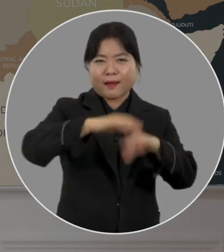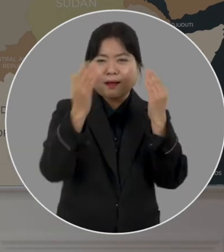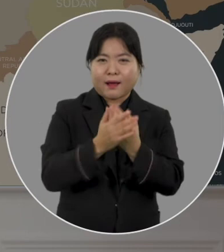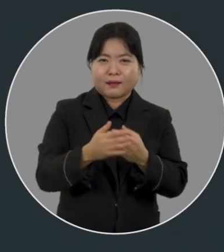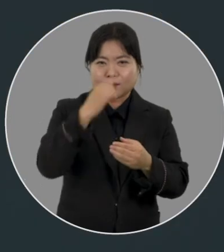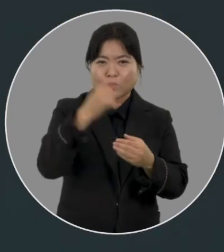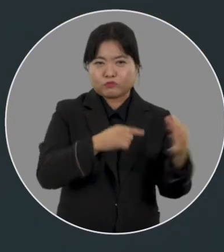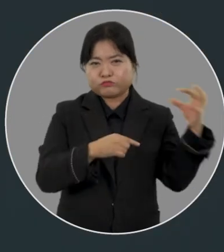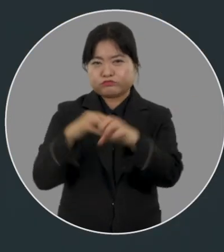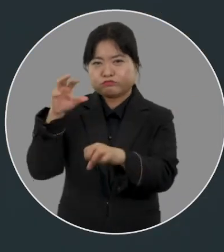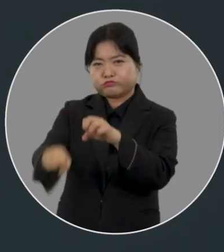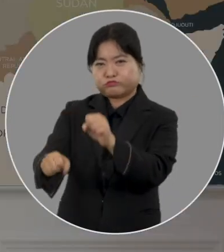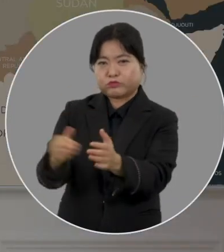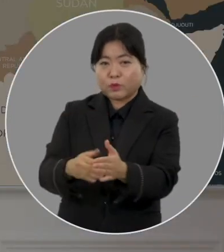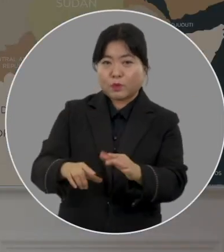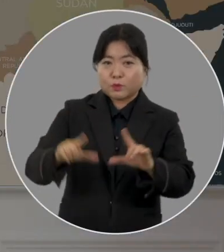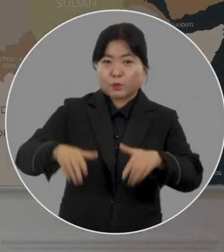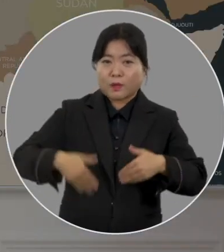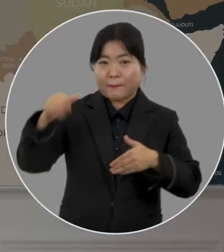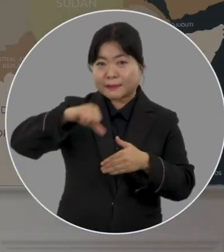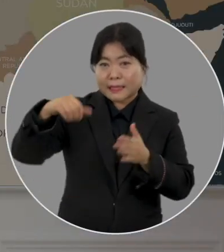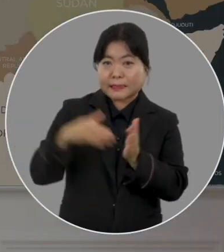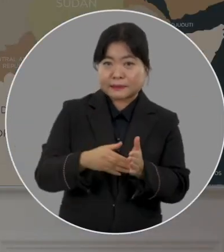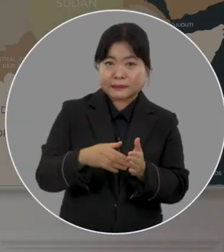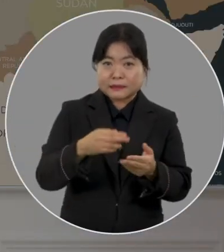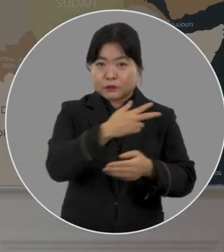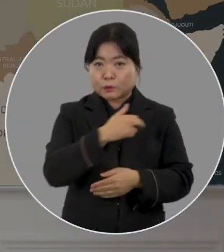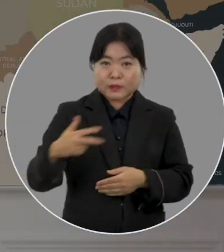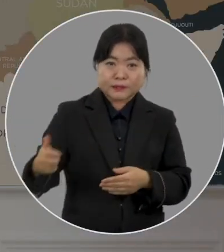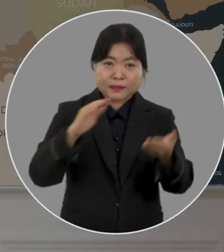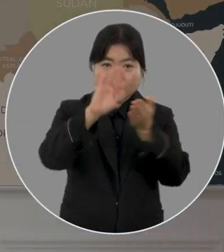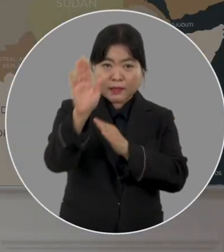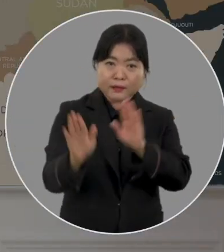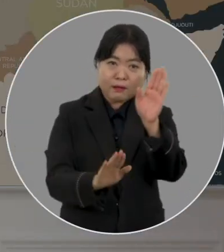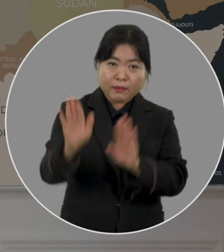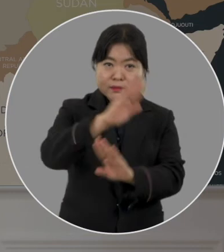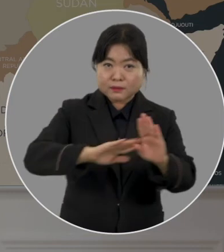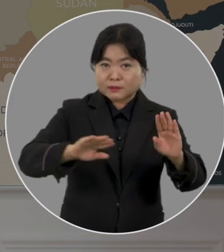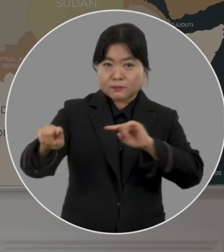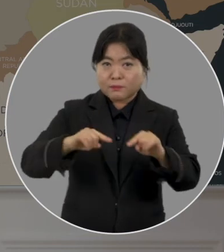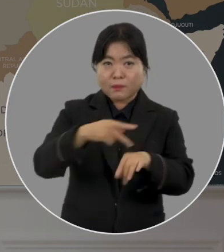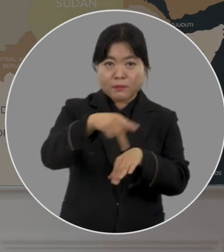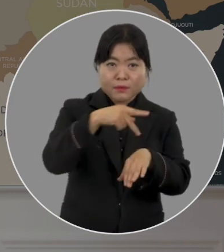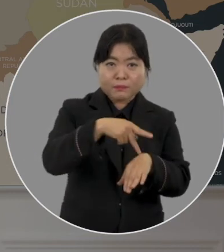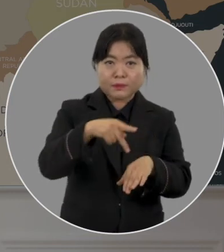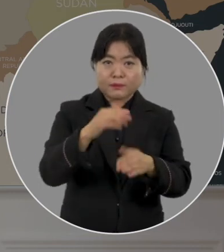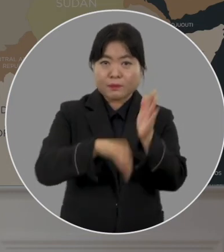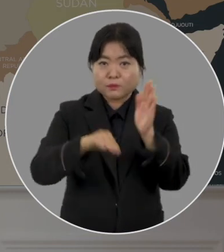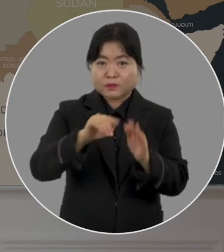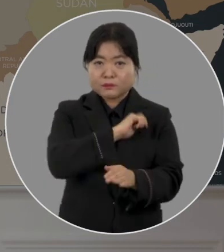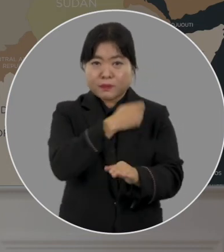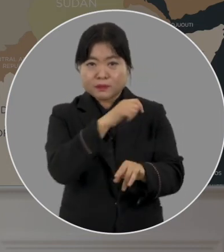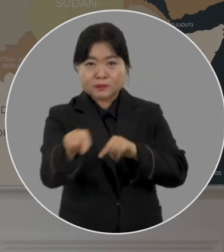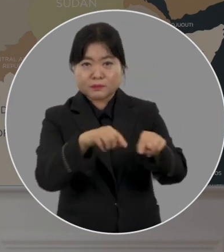지배를 다 받습니다. 동남아시아까지요. 인도네시아, 네덜란드 지배받고 스페인 남부 스페인 지배받고 그 당시 이슬람